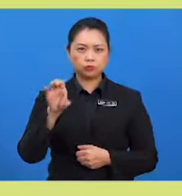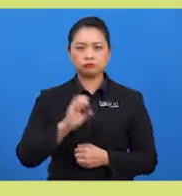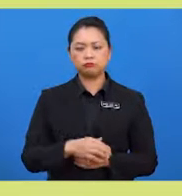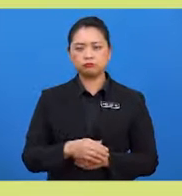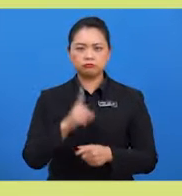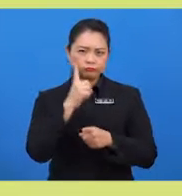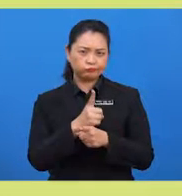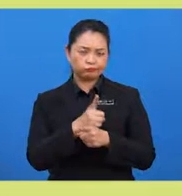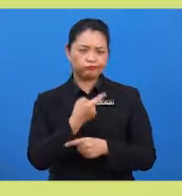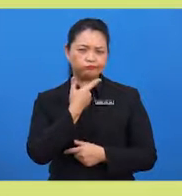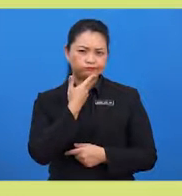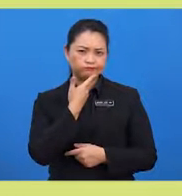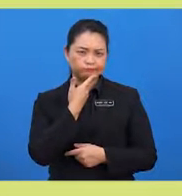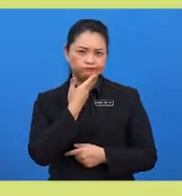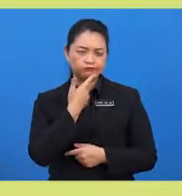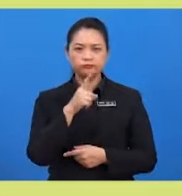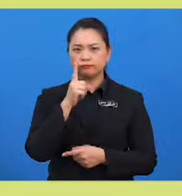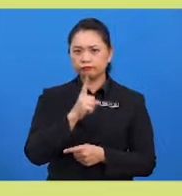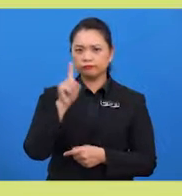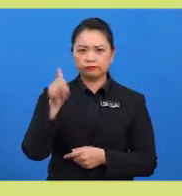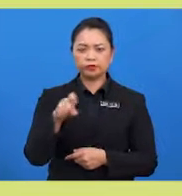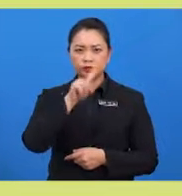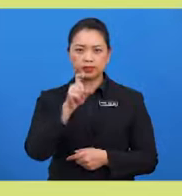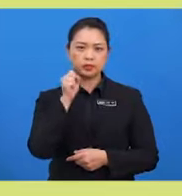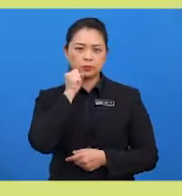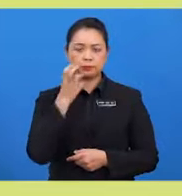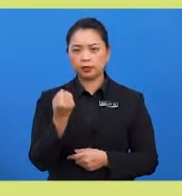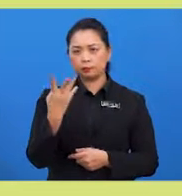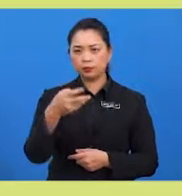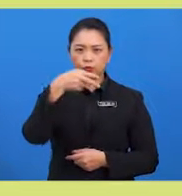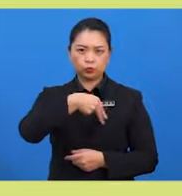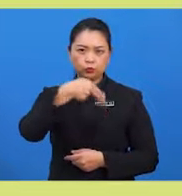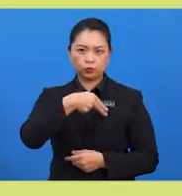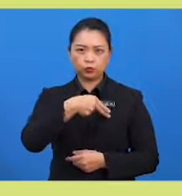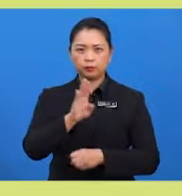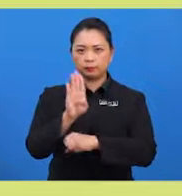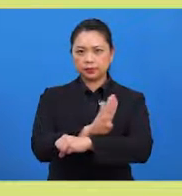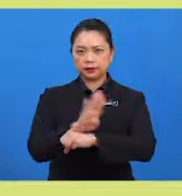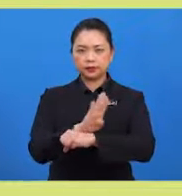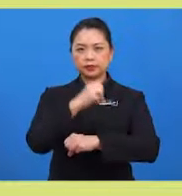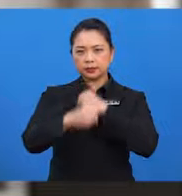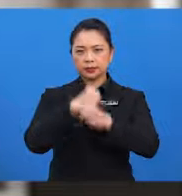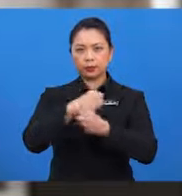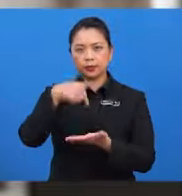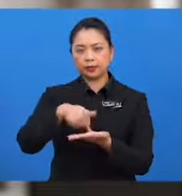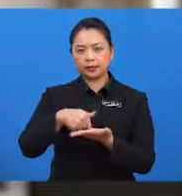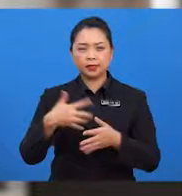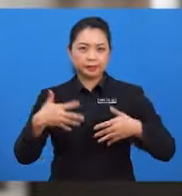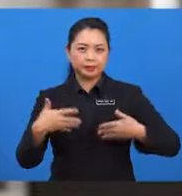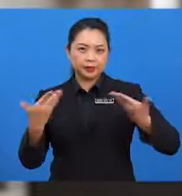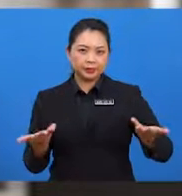RM6,800. Betul ke? Kena tanya Sofia ni berapa untung sebenar perniagaan tahun ini.